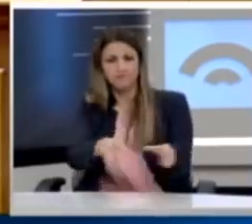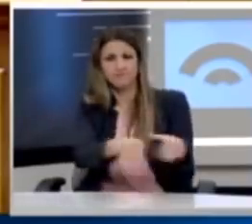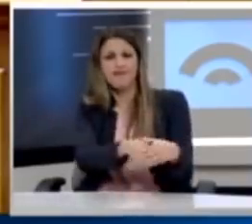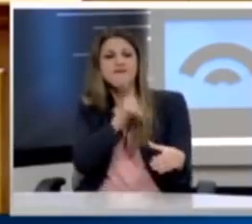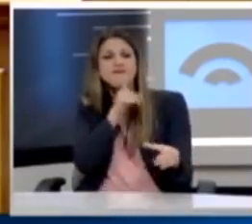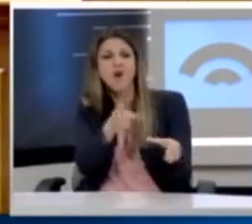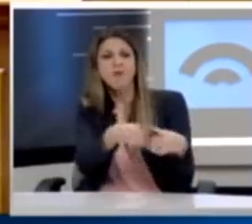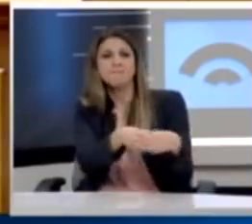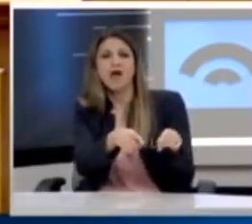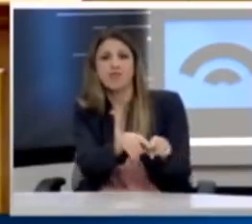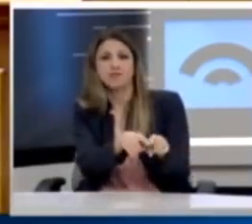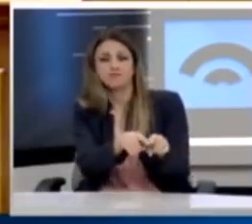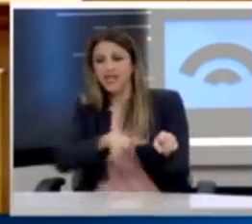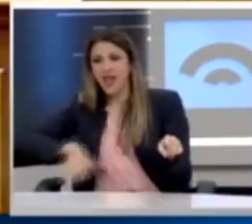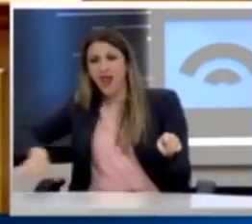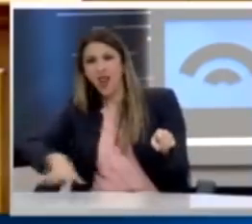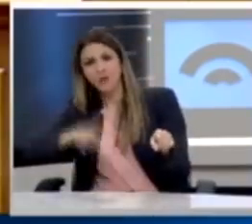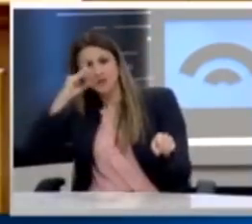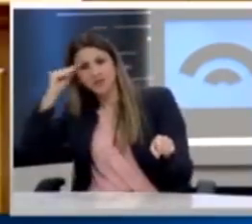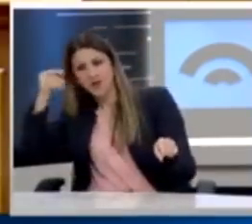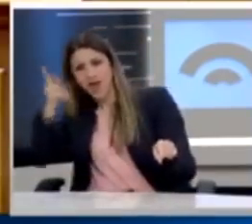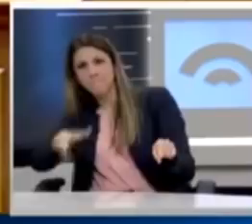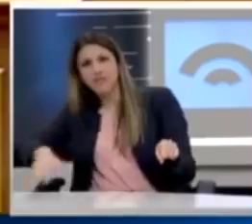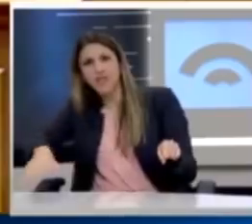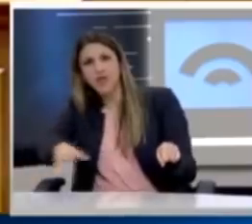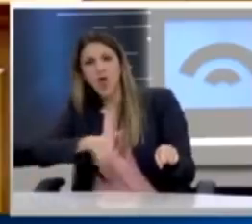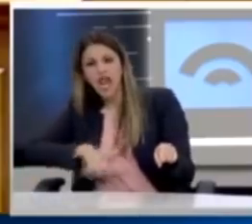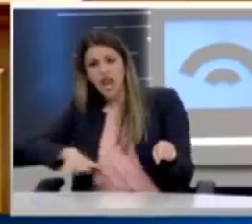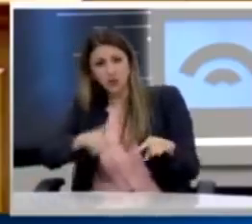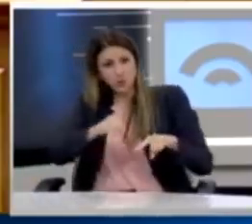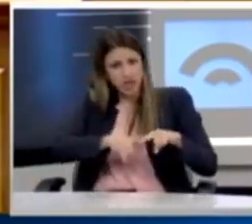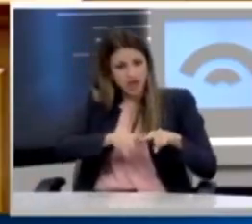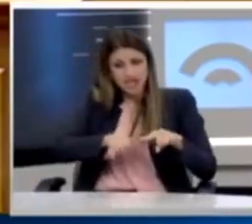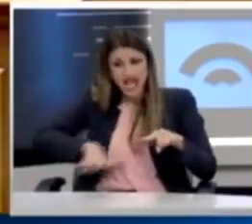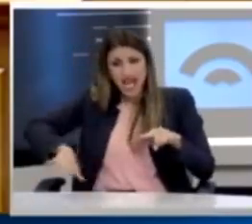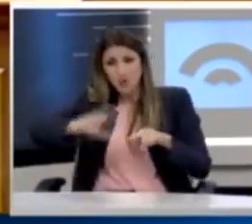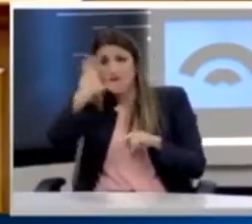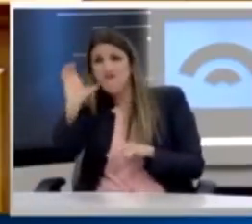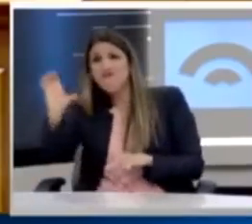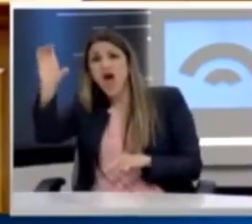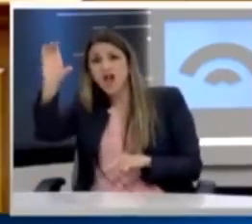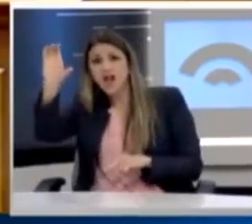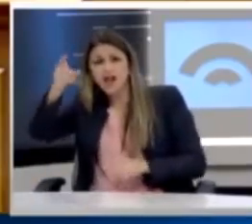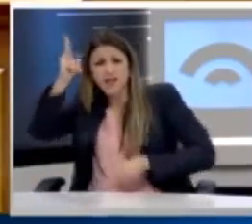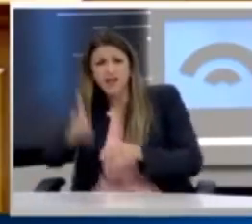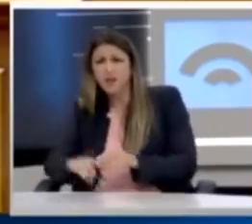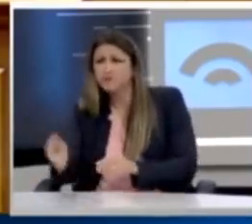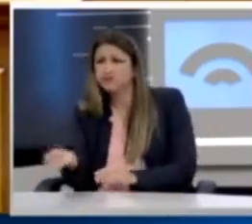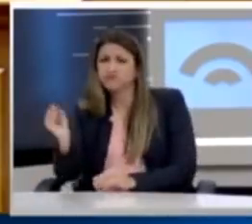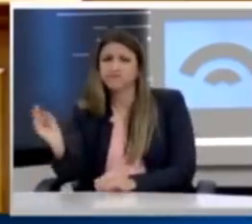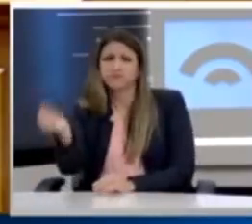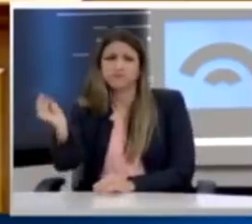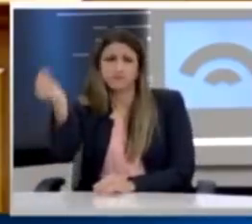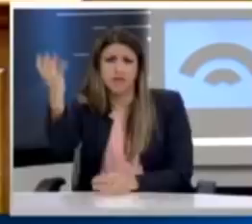Οι κίνδυνοι για το λαό, το δικό μας, αλλά και για τους λαούς των Βαλκανίων, μεγαλώνουν συνεχώς. Ιδιαίτερα